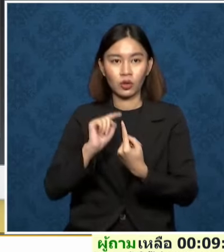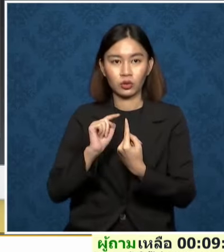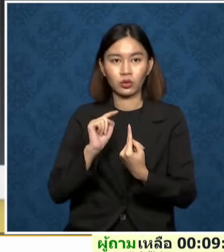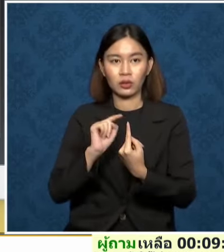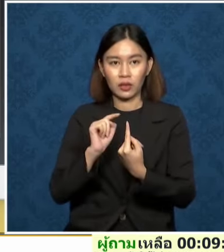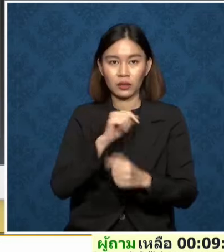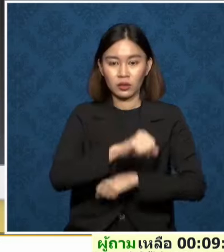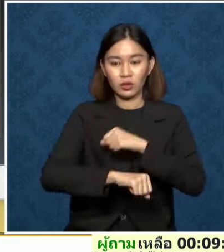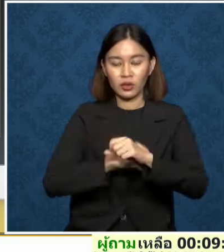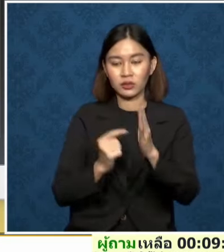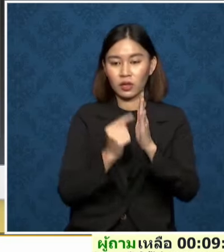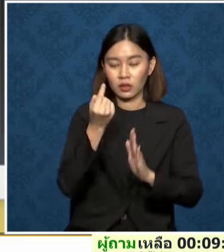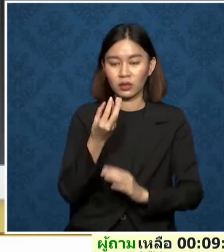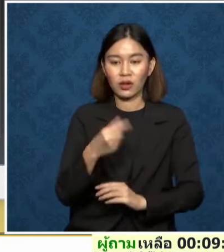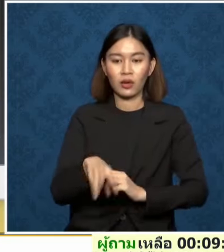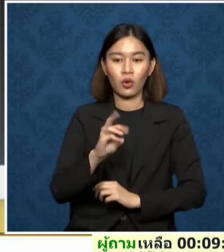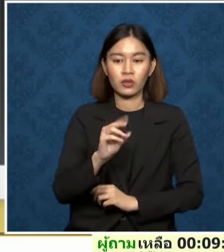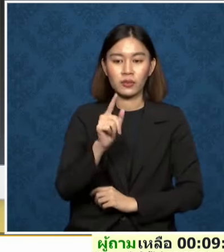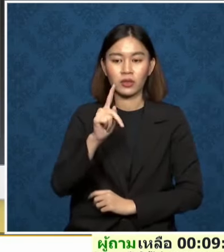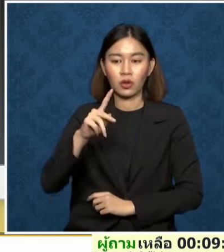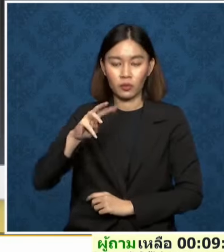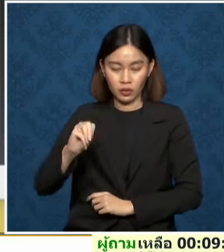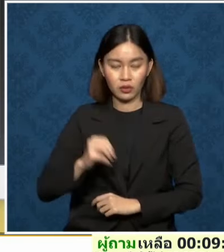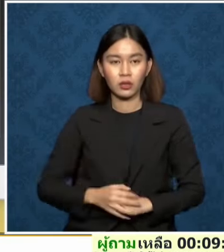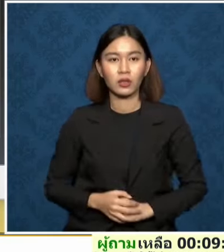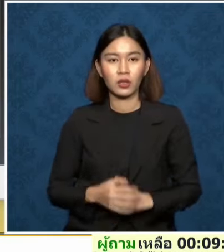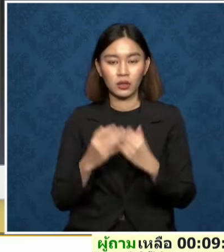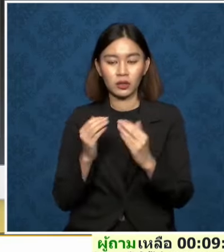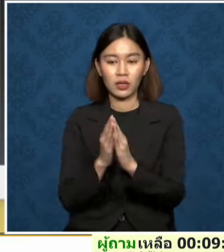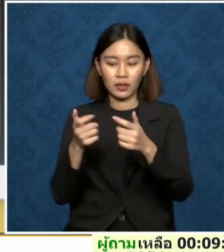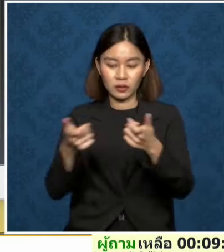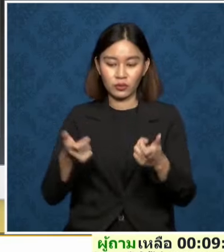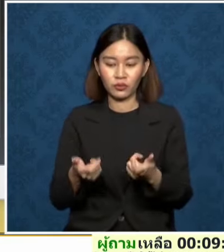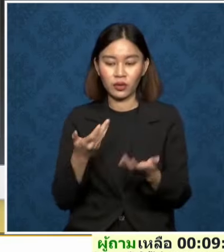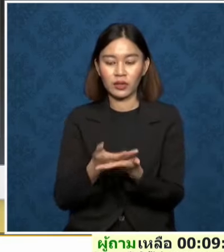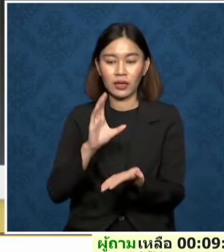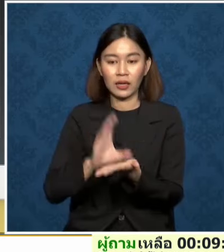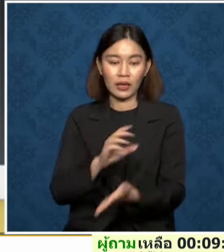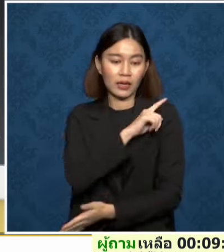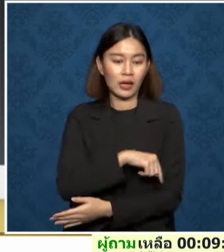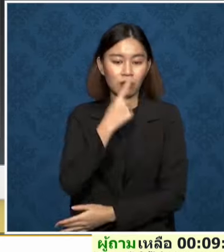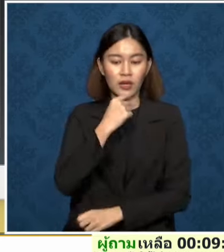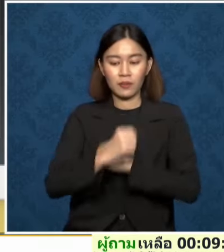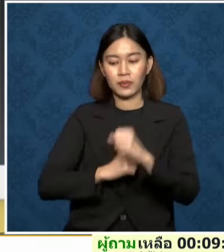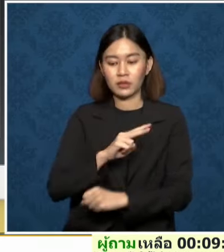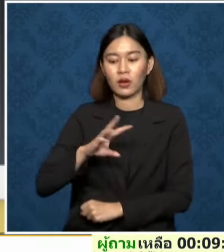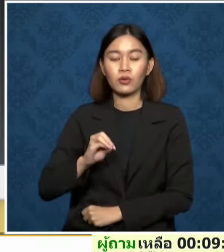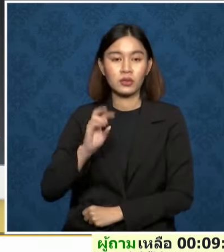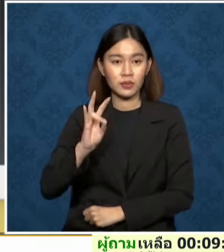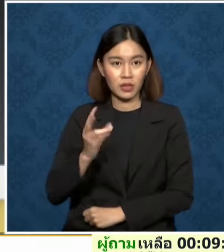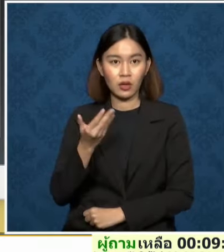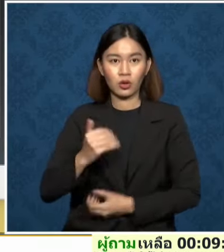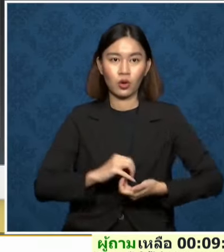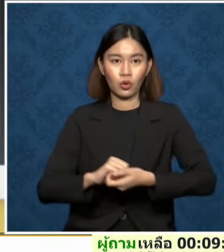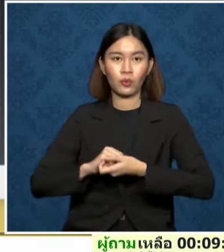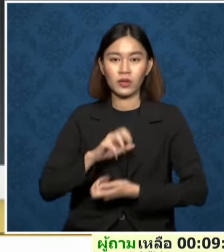ยะทางการกอสร้างช่วงแรกเพีงแค่ 61 กิโลเมตรนะคะซึ่อยู่ในเล่มของงบประมาณขาวแดงในปี 2567 ขอค